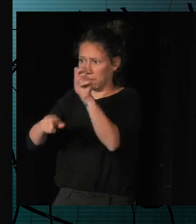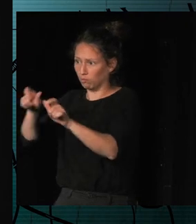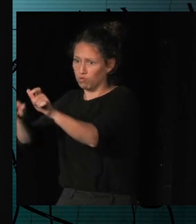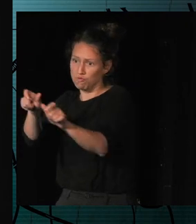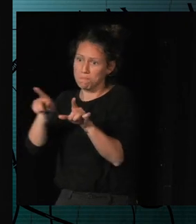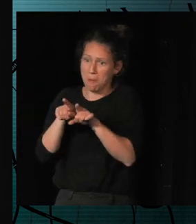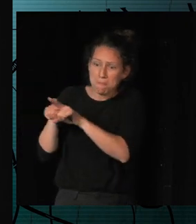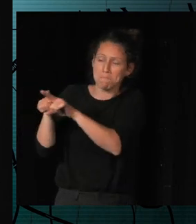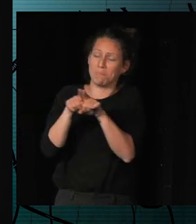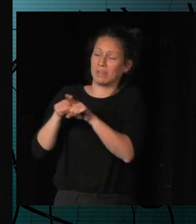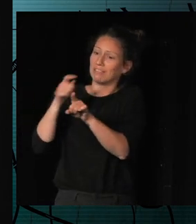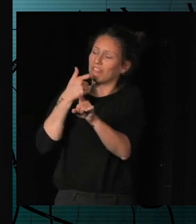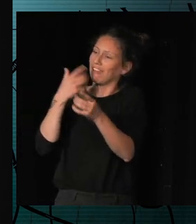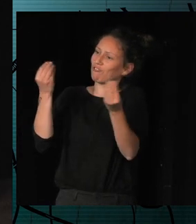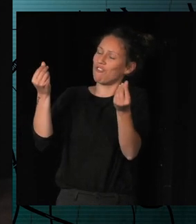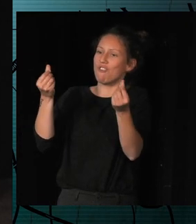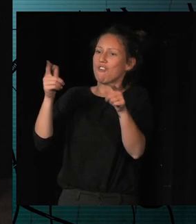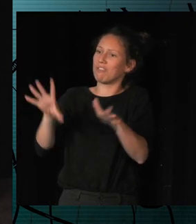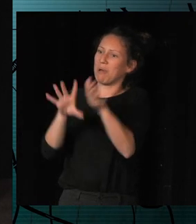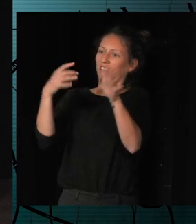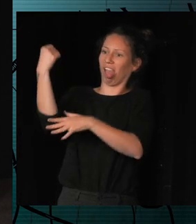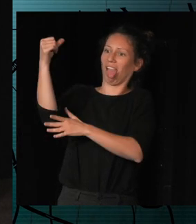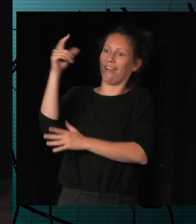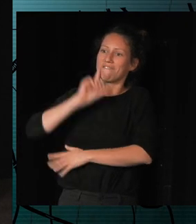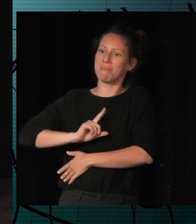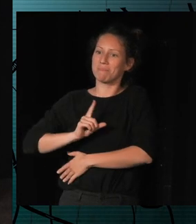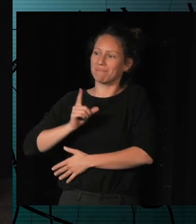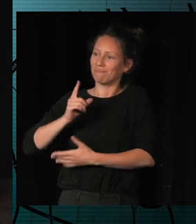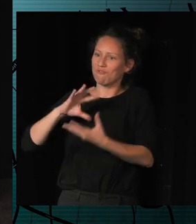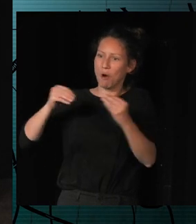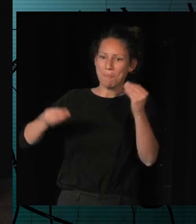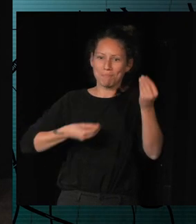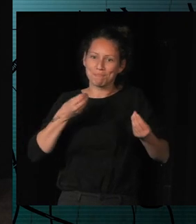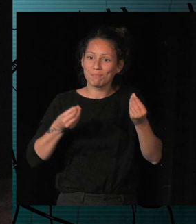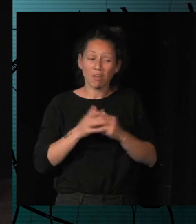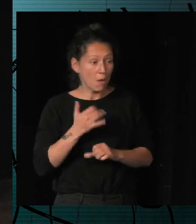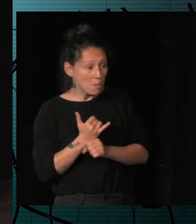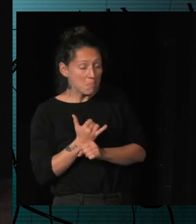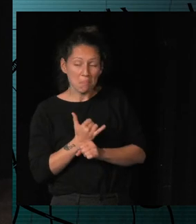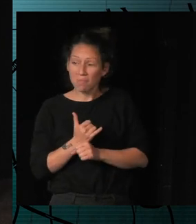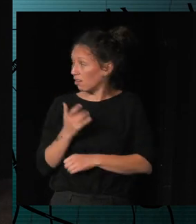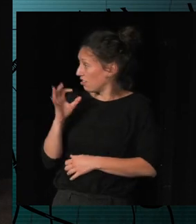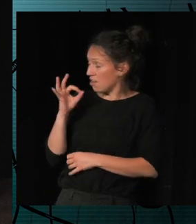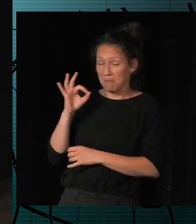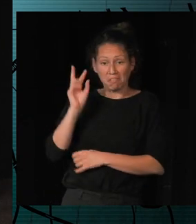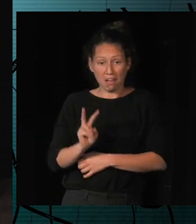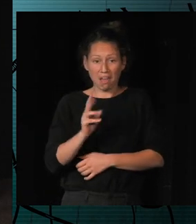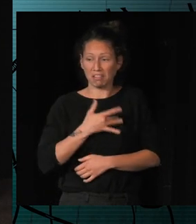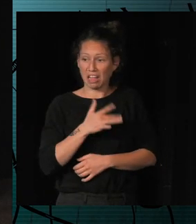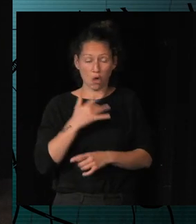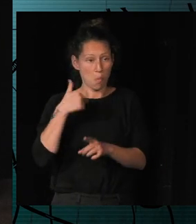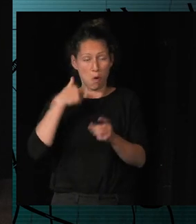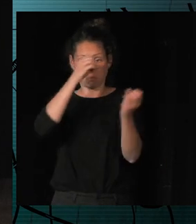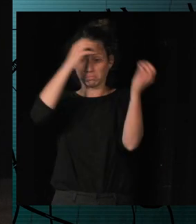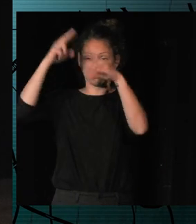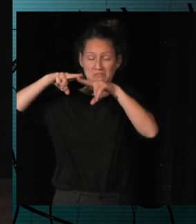en tout cas d'une même féminité ah ouais oui ou enfin is non franchement j'avais pas pensé à